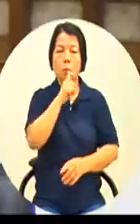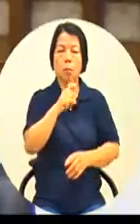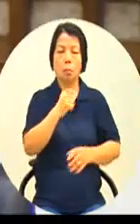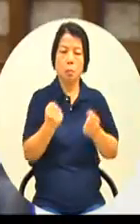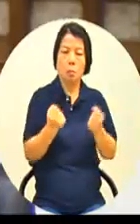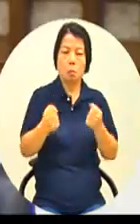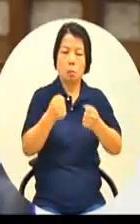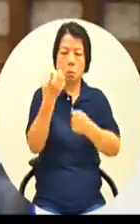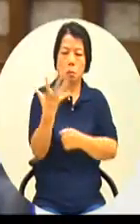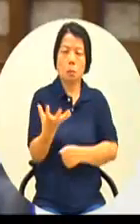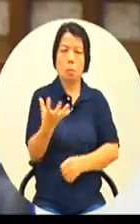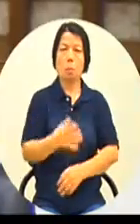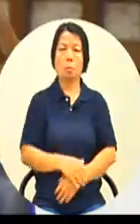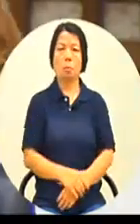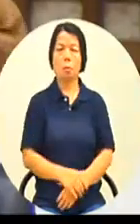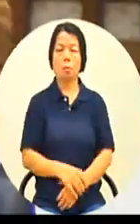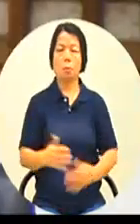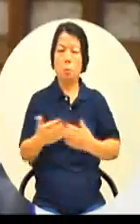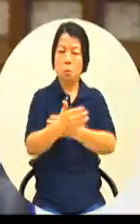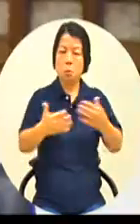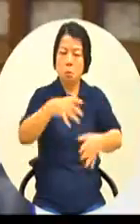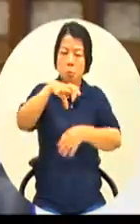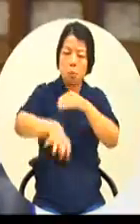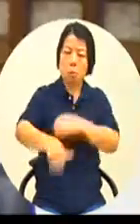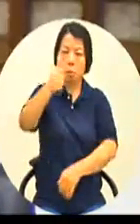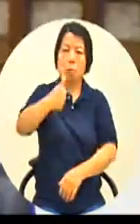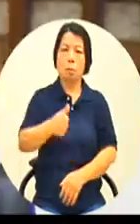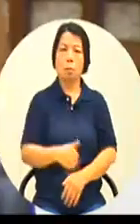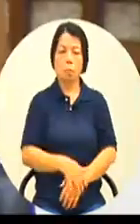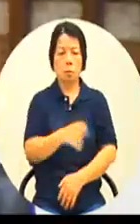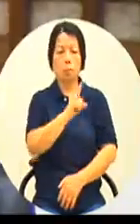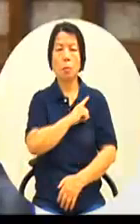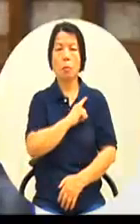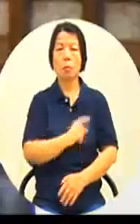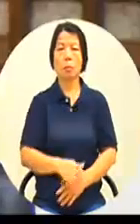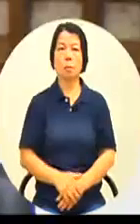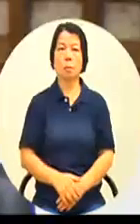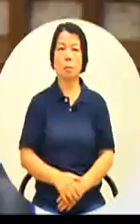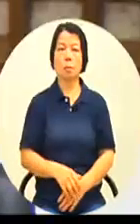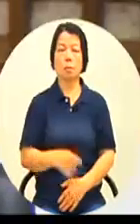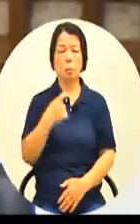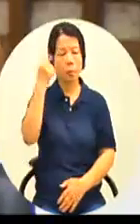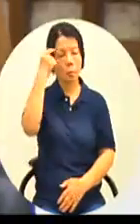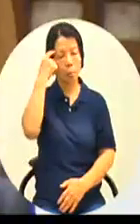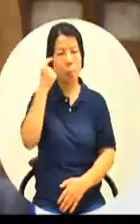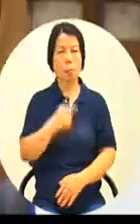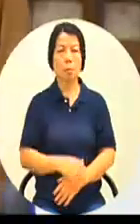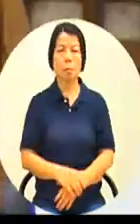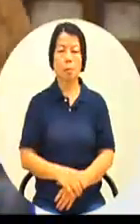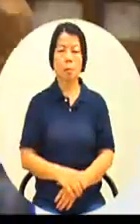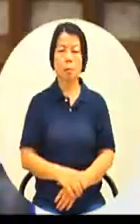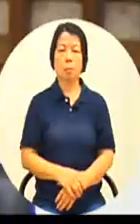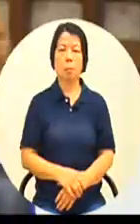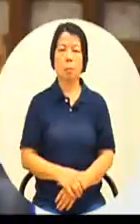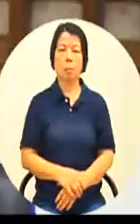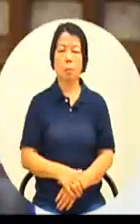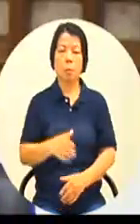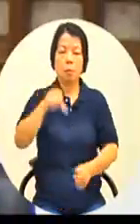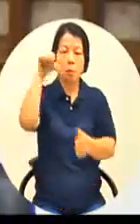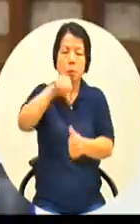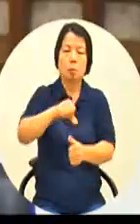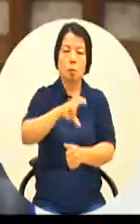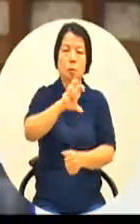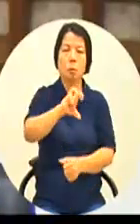哩吼，你即交通局长伊对伊哩家己的即个观感的观点，开八十外万件，你的看法